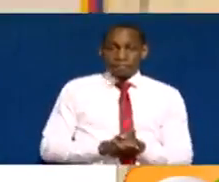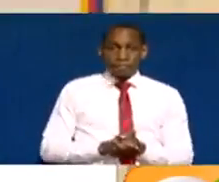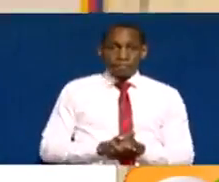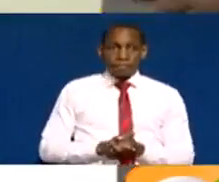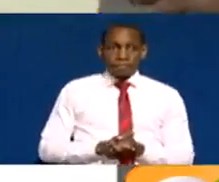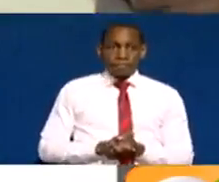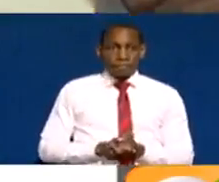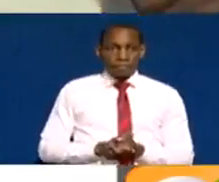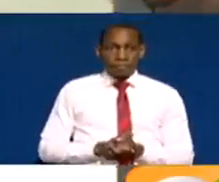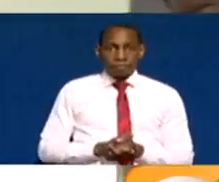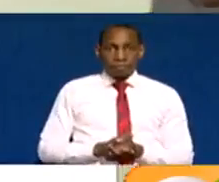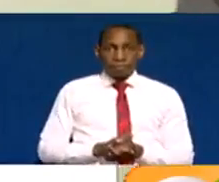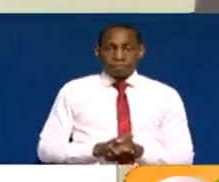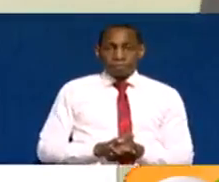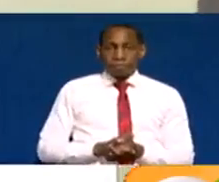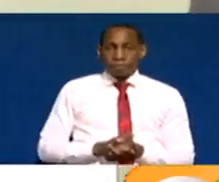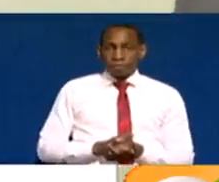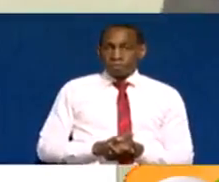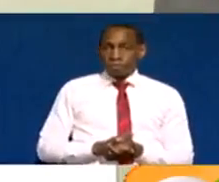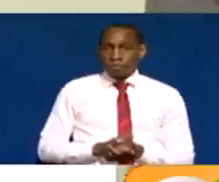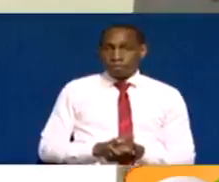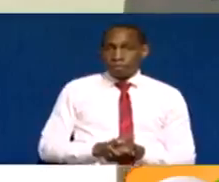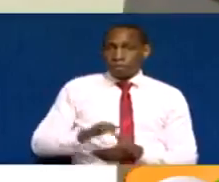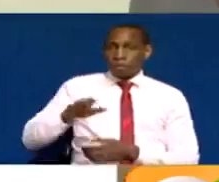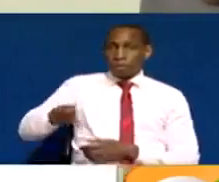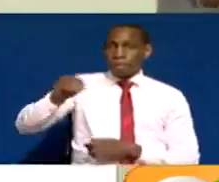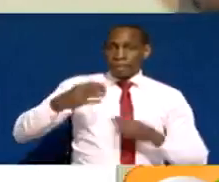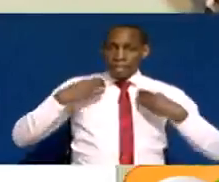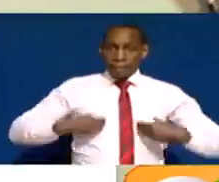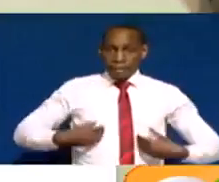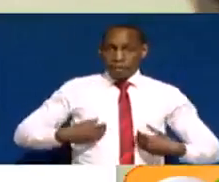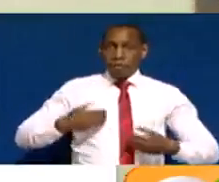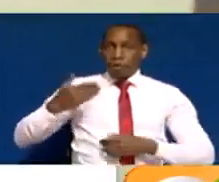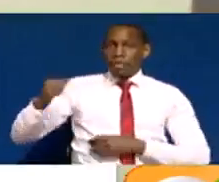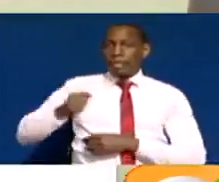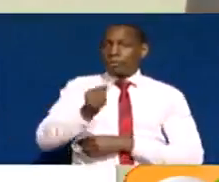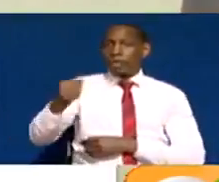able to get him with a bag that he goes around with.